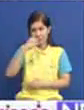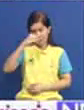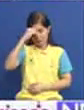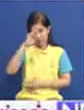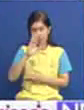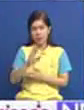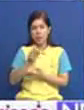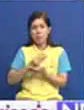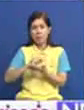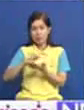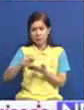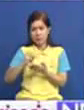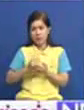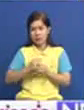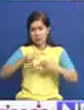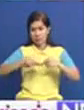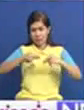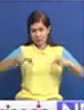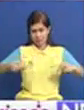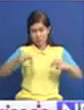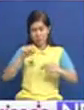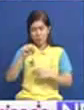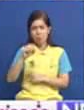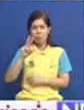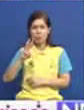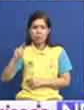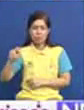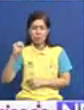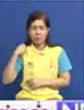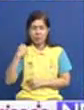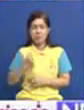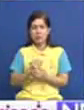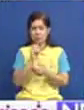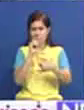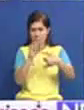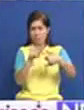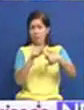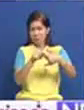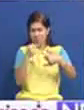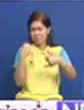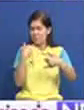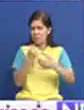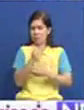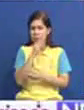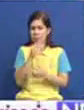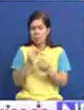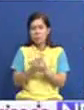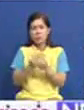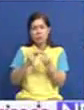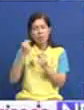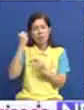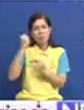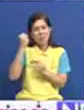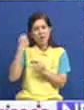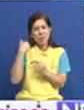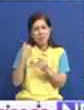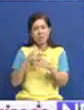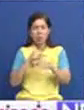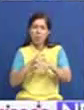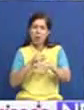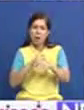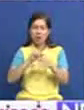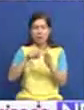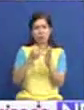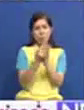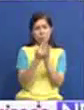หาวิทยาลัยราชภัฏสวนสุนันทาเป็นอีกคนหนึ่งหากต้องเดินทางบนท้องถนนจะเผื่อเวลาในการไปเรียน 2-3